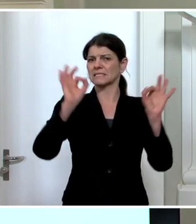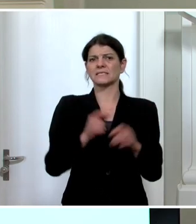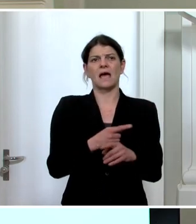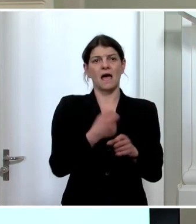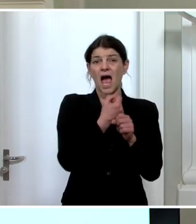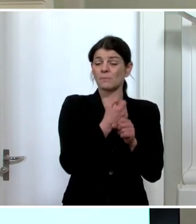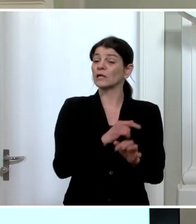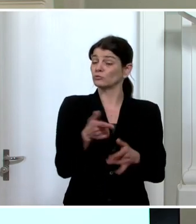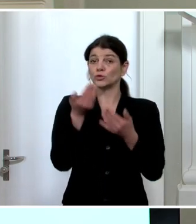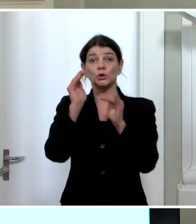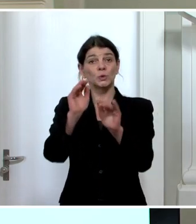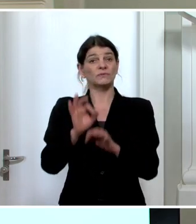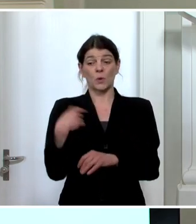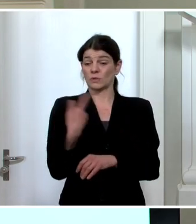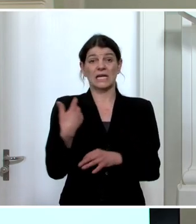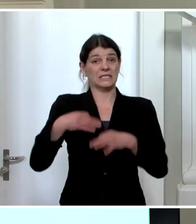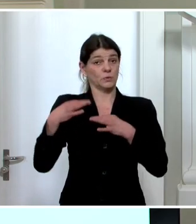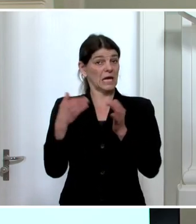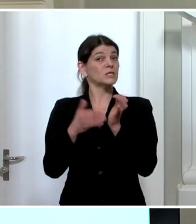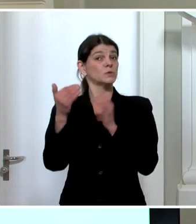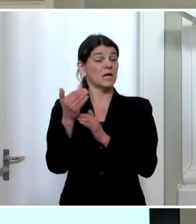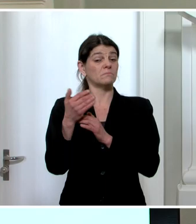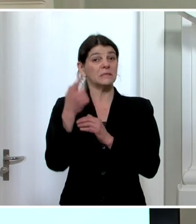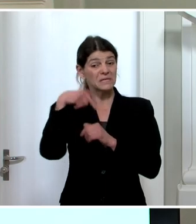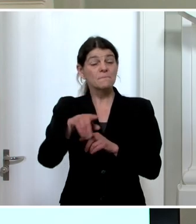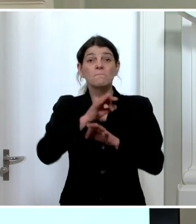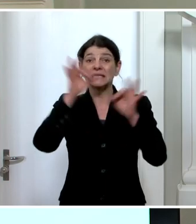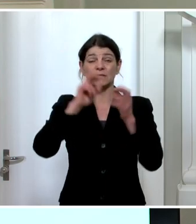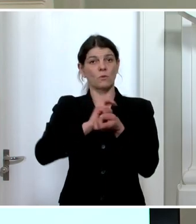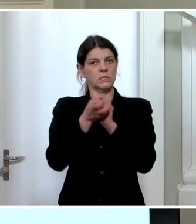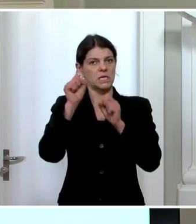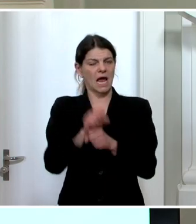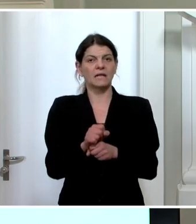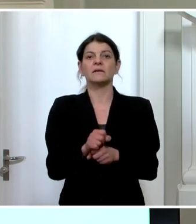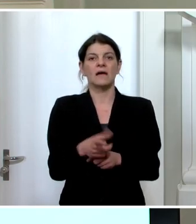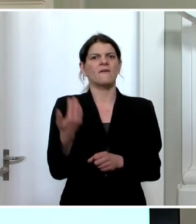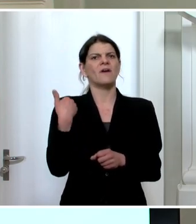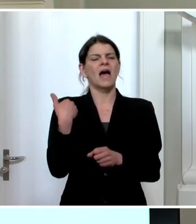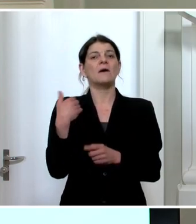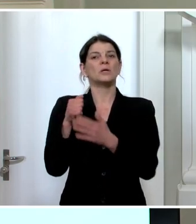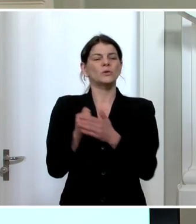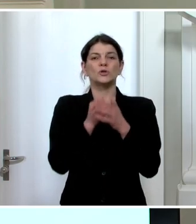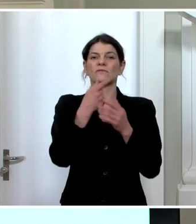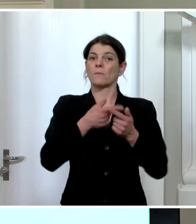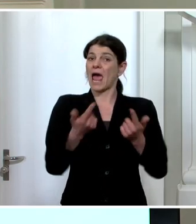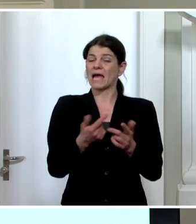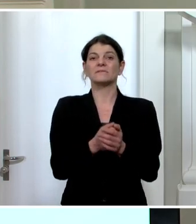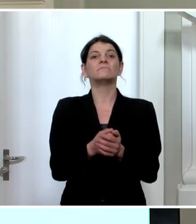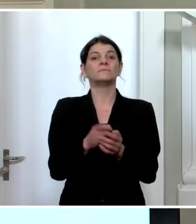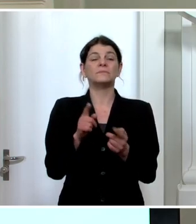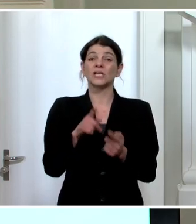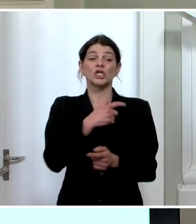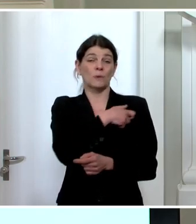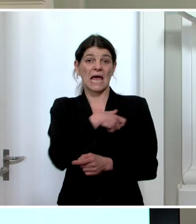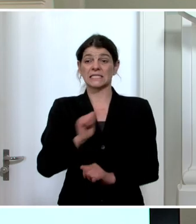Schutz unseres Gesundheitssystems umgesetzt werden kann, wurde mit Unterstützung des Landes von der Schweizer